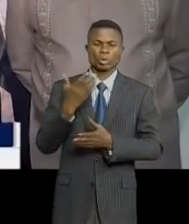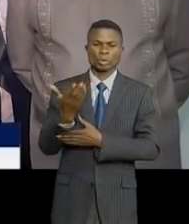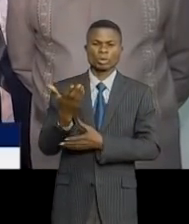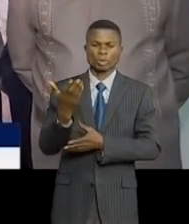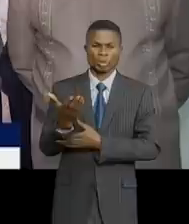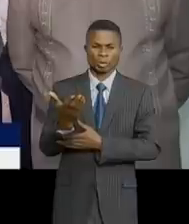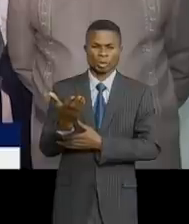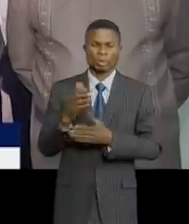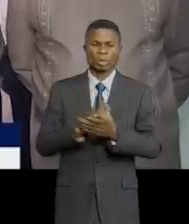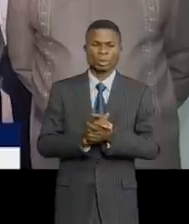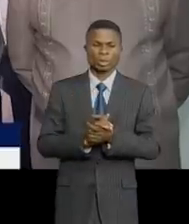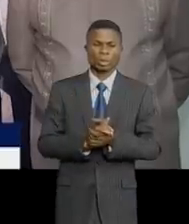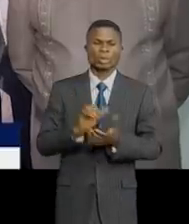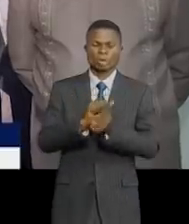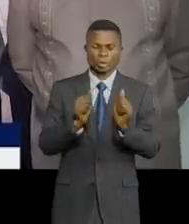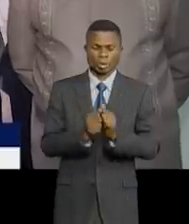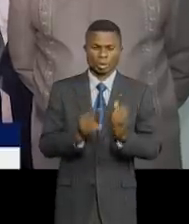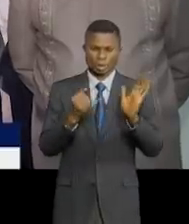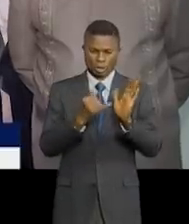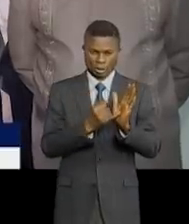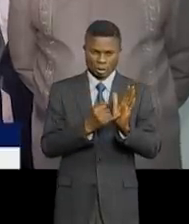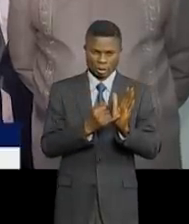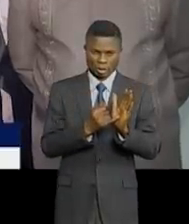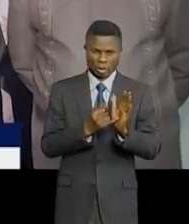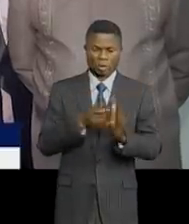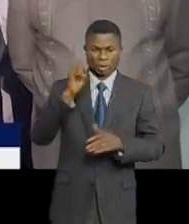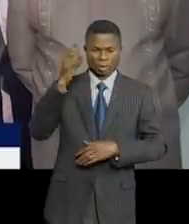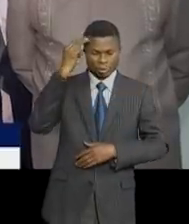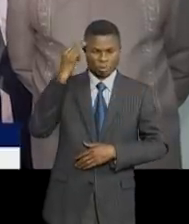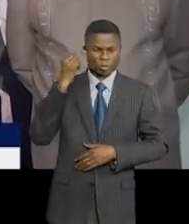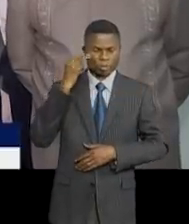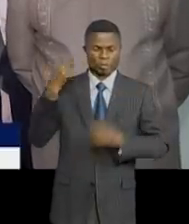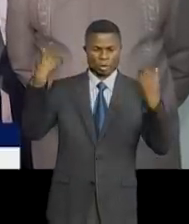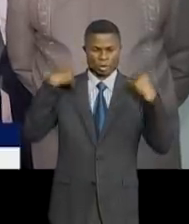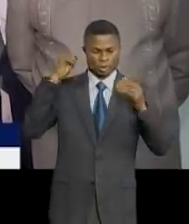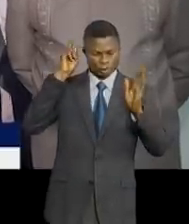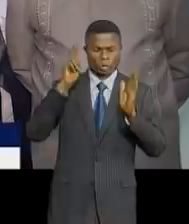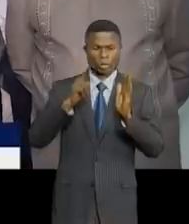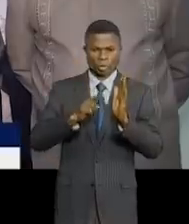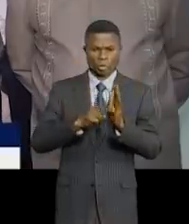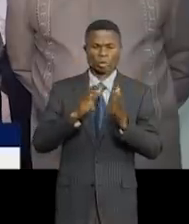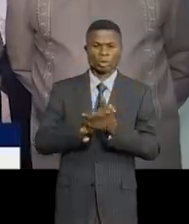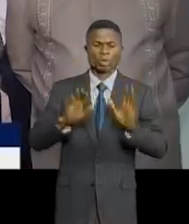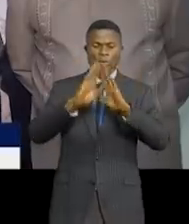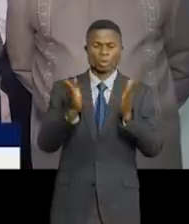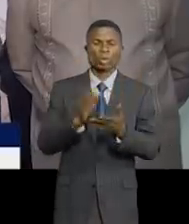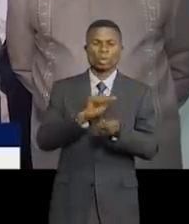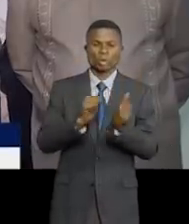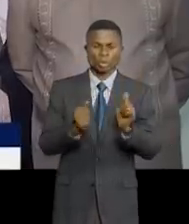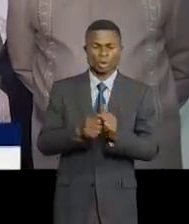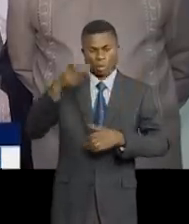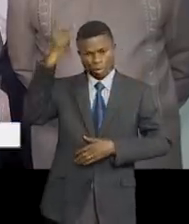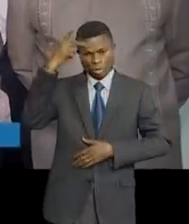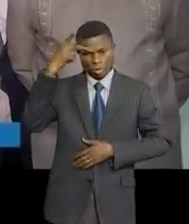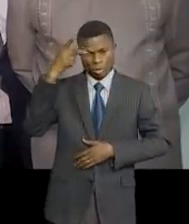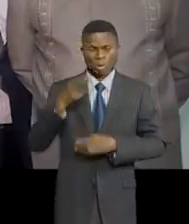de la Mongala a eu lieu tout récemment avec le premier ministre chef du gouvernement autour de la situation politique